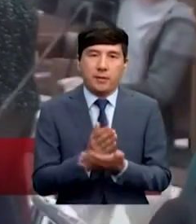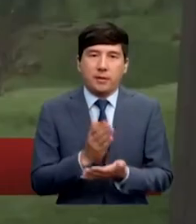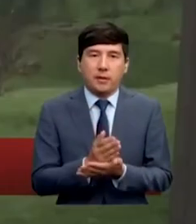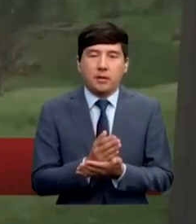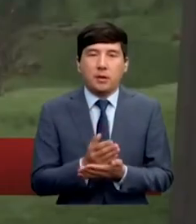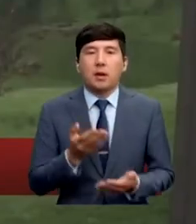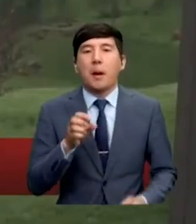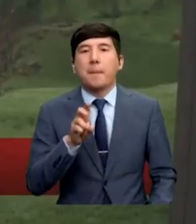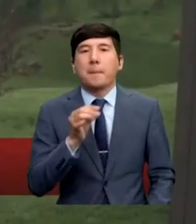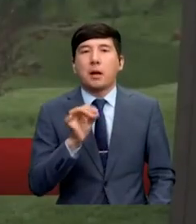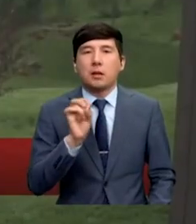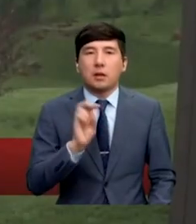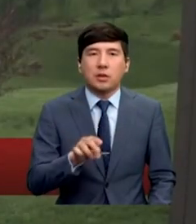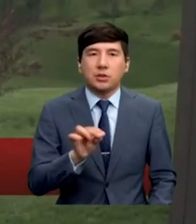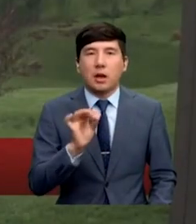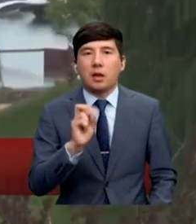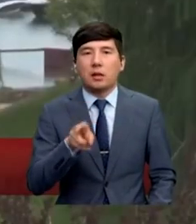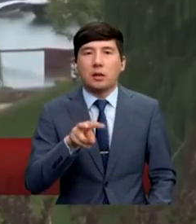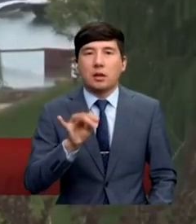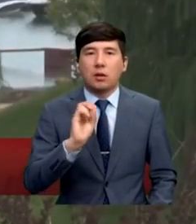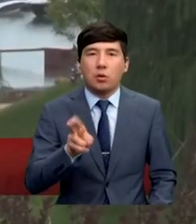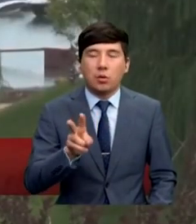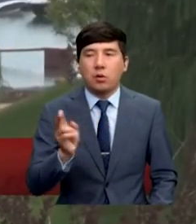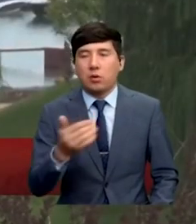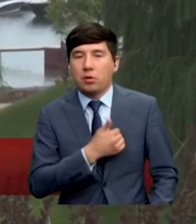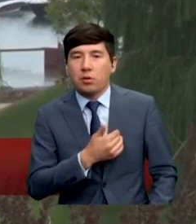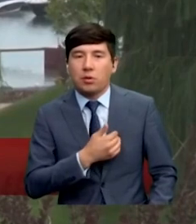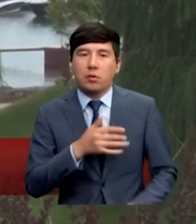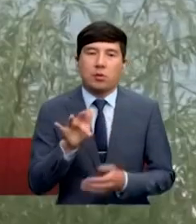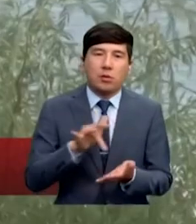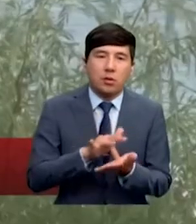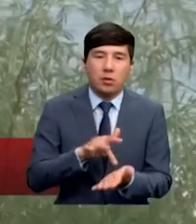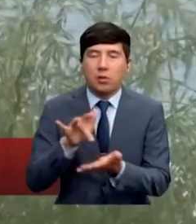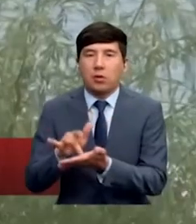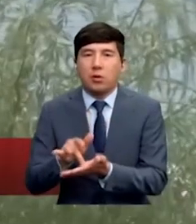каникулда Балқаш пен Алакөлге бармақшы. Ол да өзге әріптестері сияқты